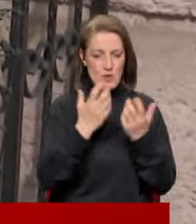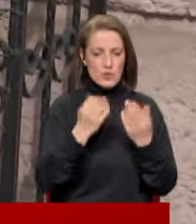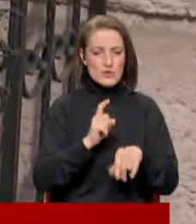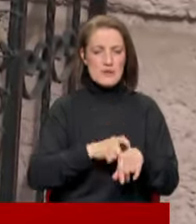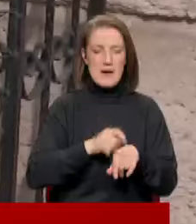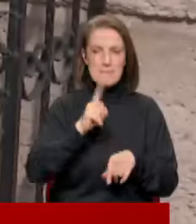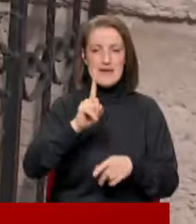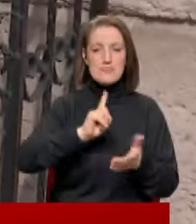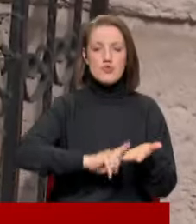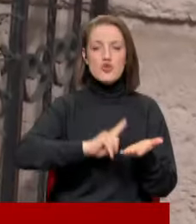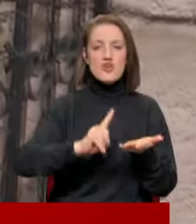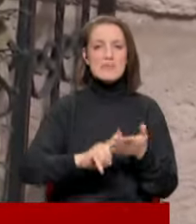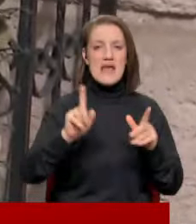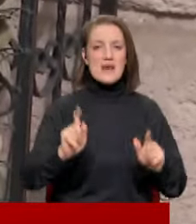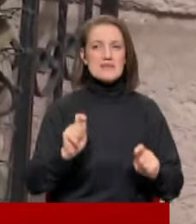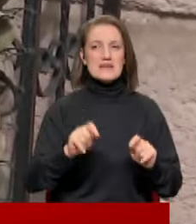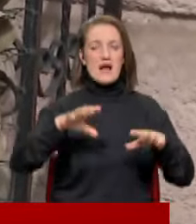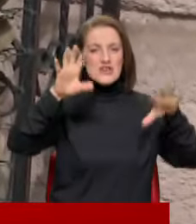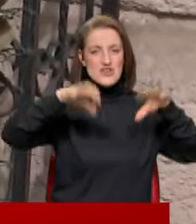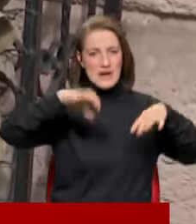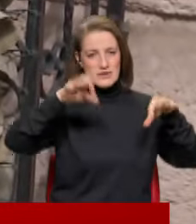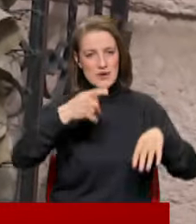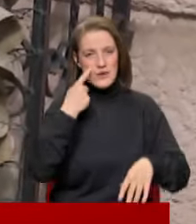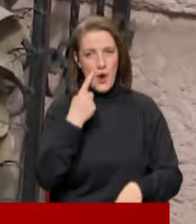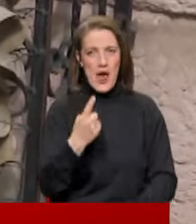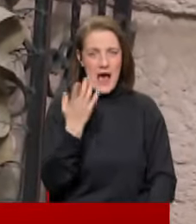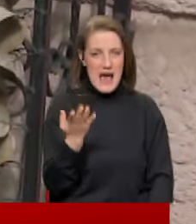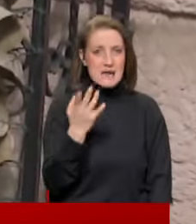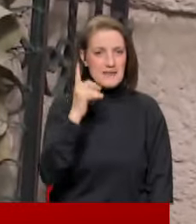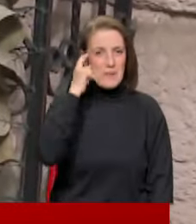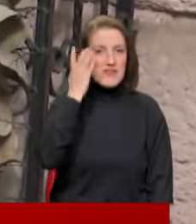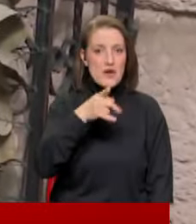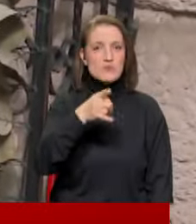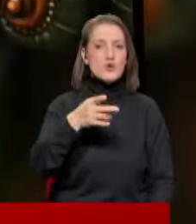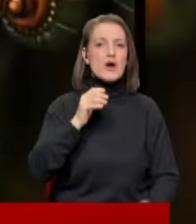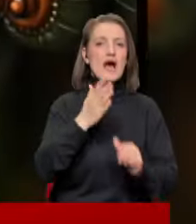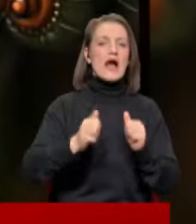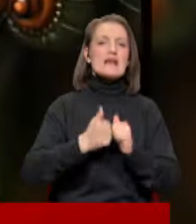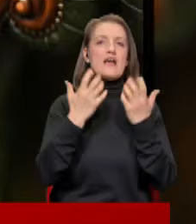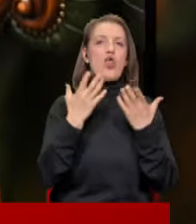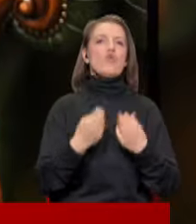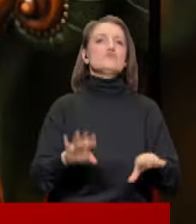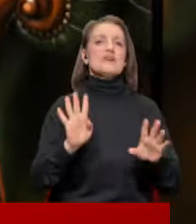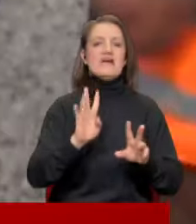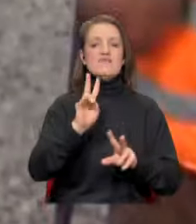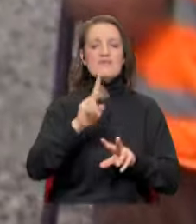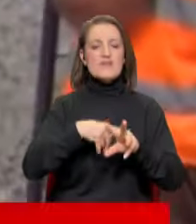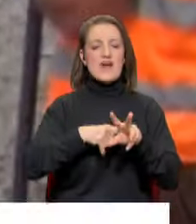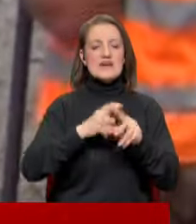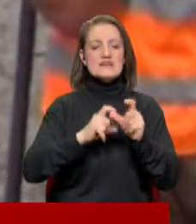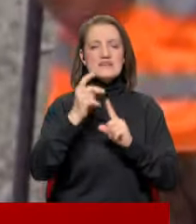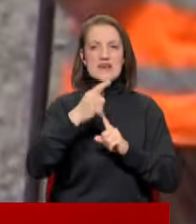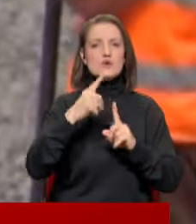bir protokol imzalamış olsaydı aşırı yağışı ö görebilecekler ve bu katliam yaşanmayacaktı Kurt tcd de